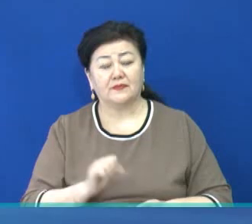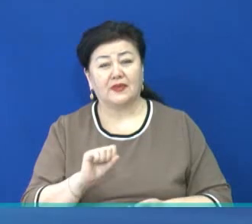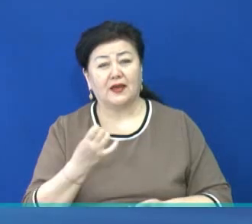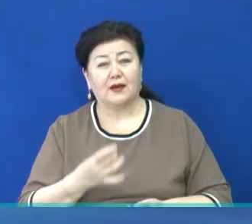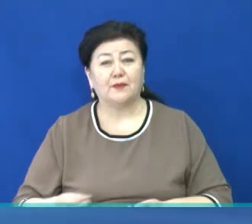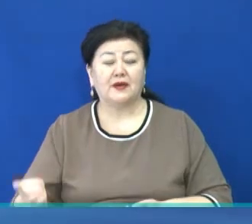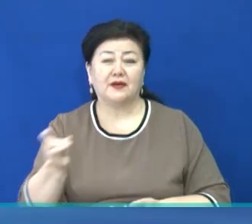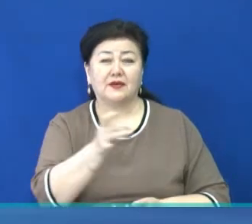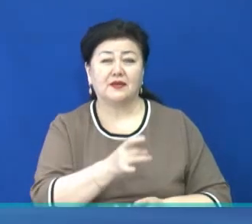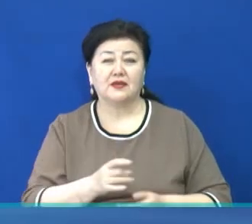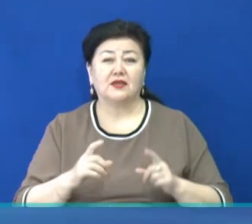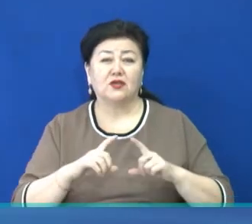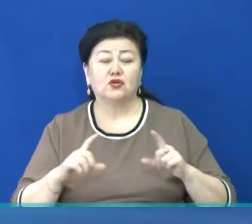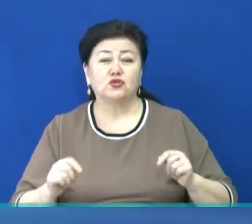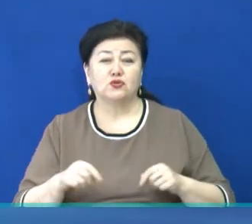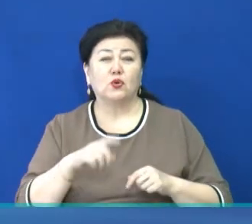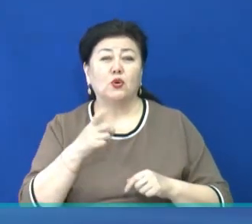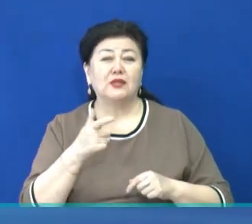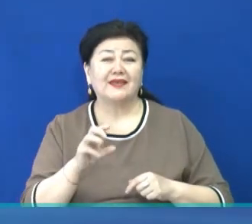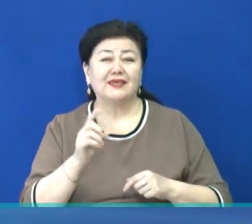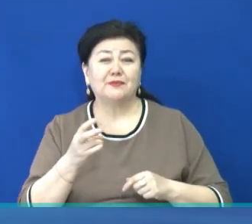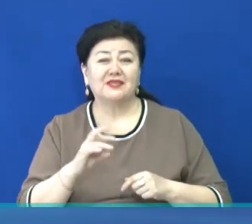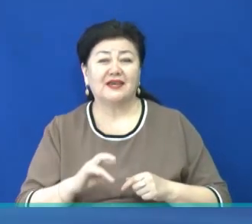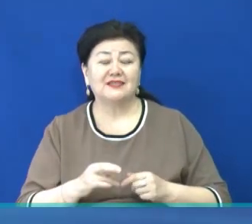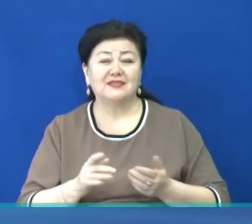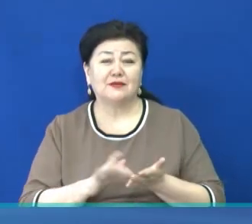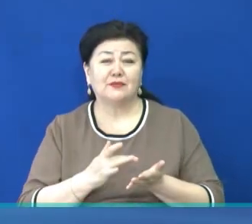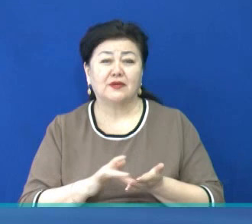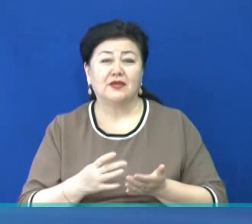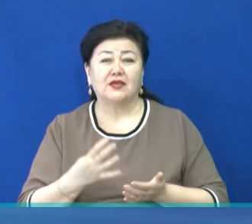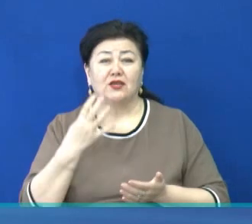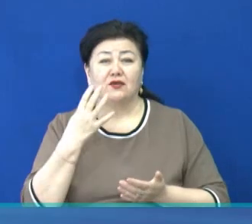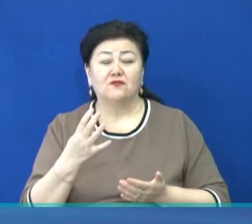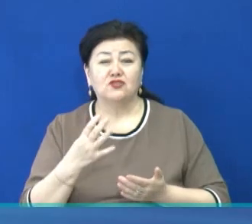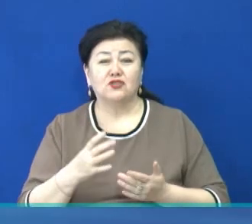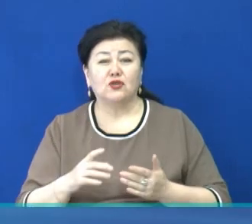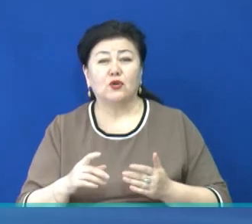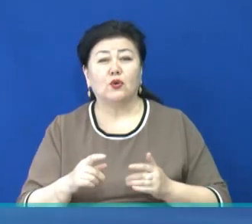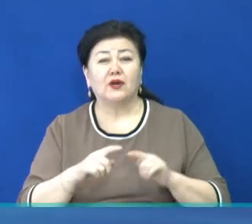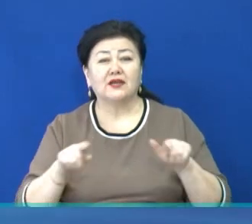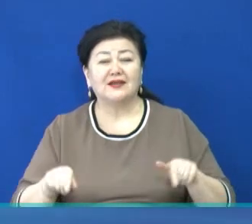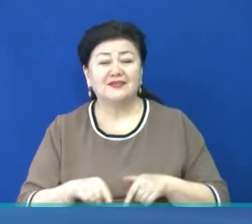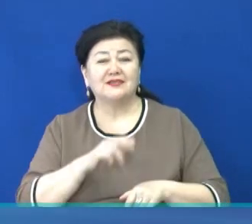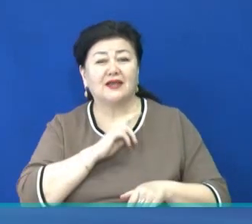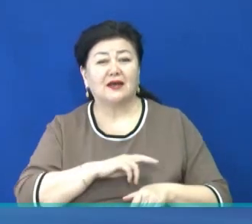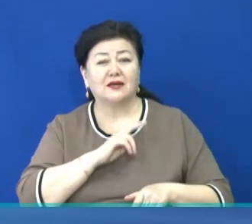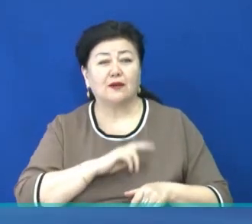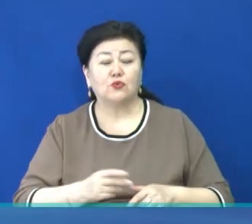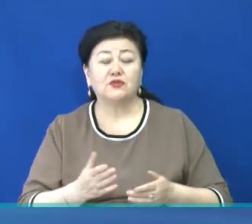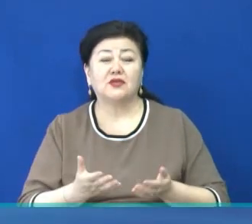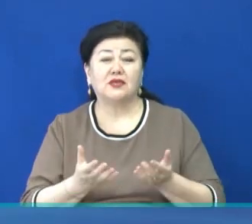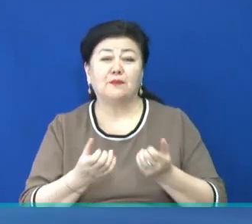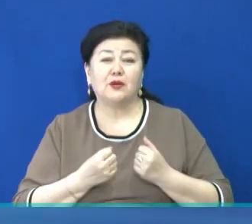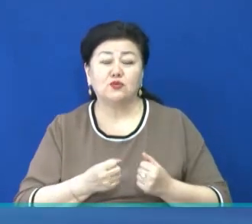Абай ауданында орналасқан мектеп гимназияның есепшісі бір мезетте 4 мекемеде жұмыс істеп, әрқайсысынан толық мөлшердегі жалақын